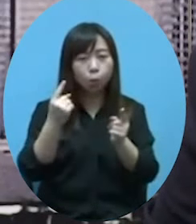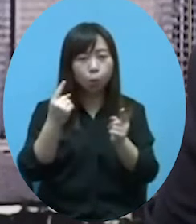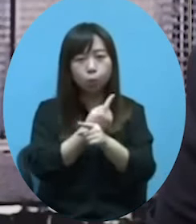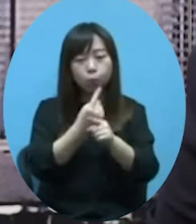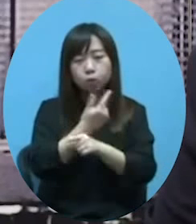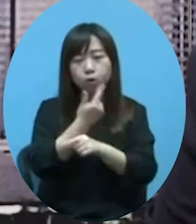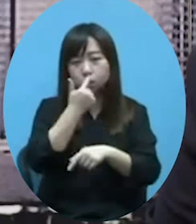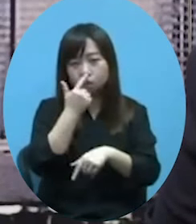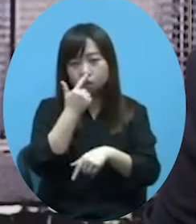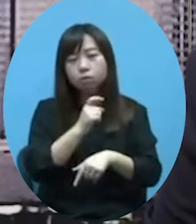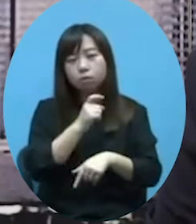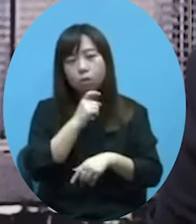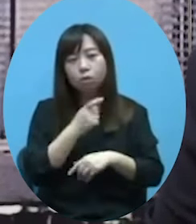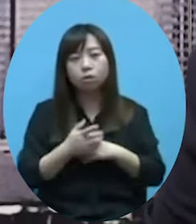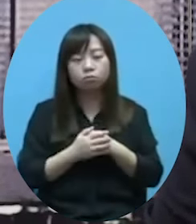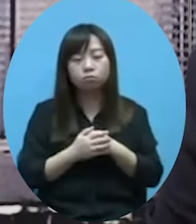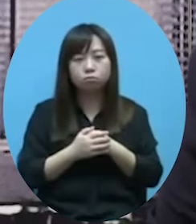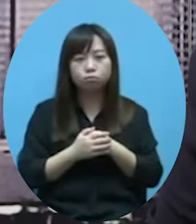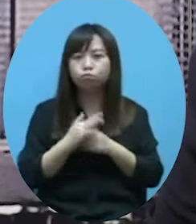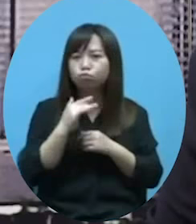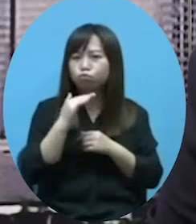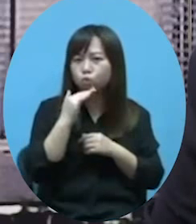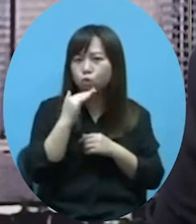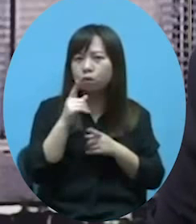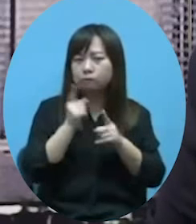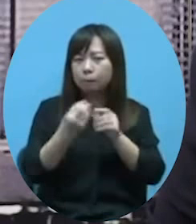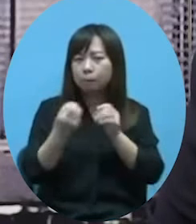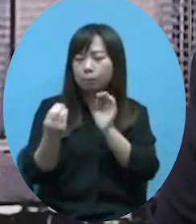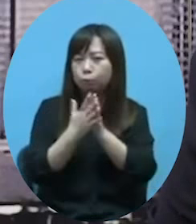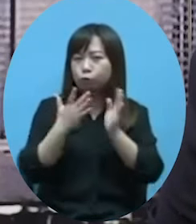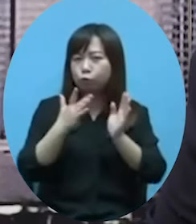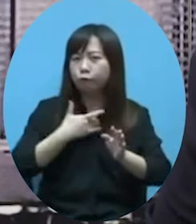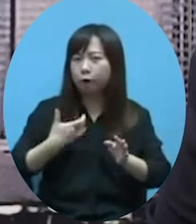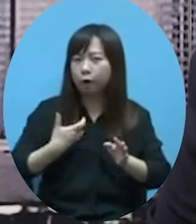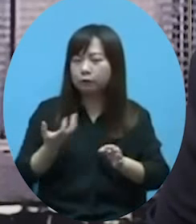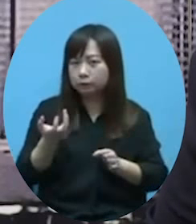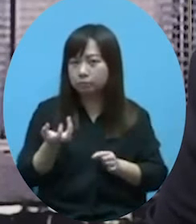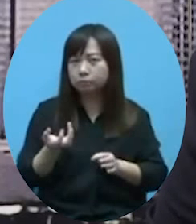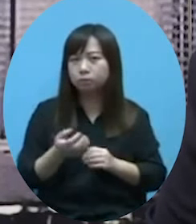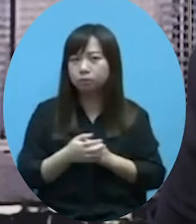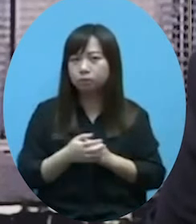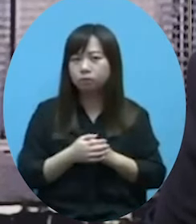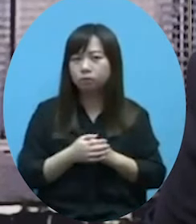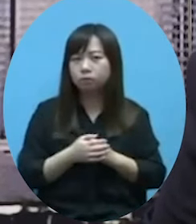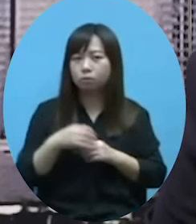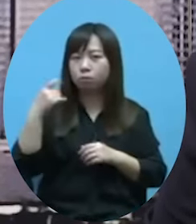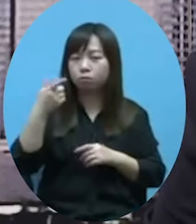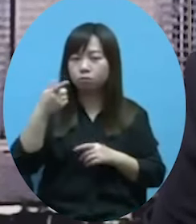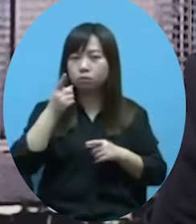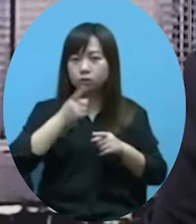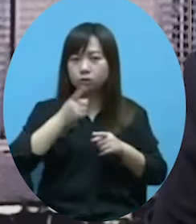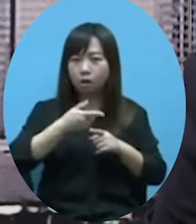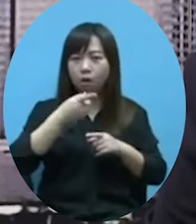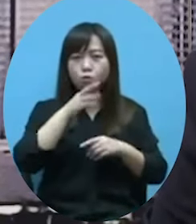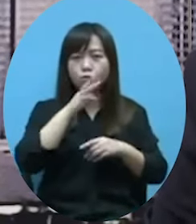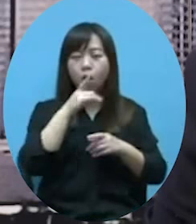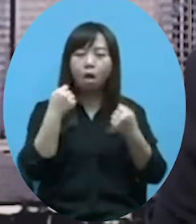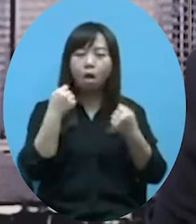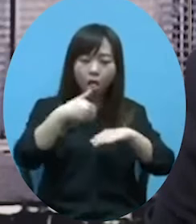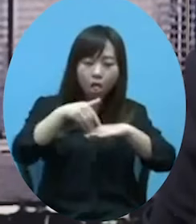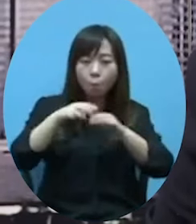一直這樣會悶如果是一個感染就沒有可能會6天裡面都會留了那麼久